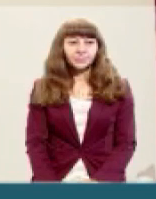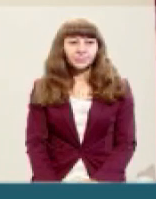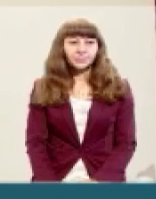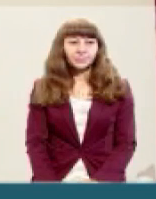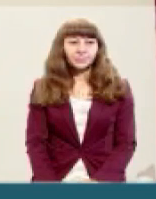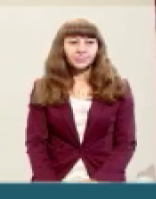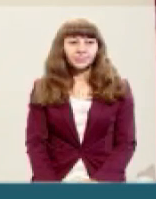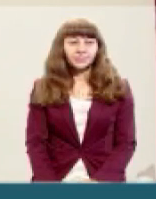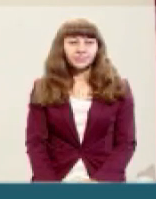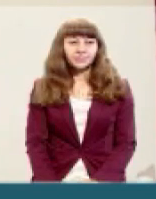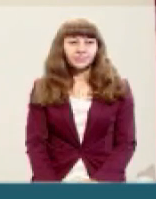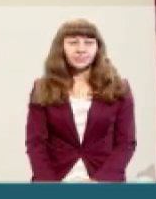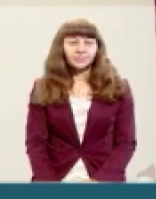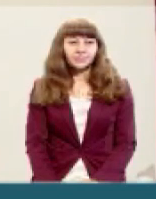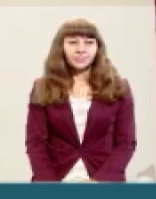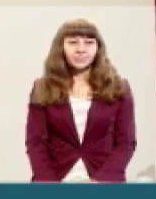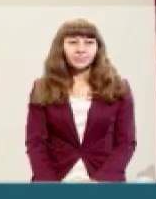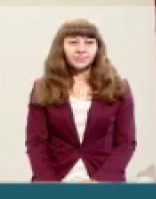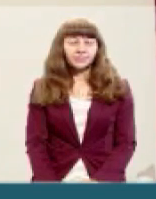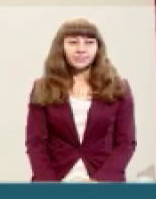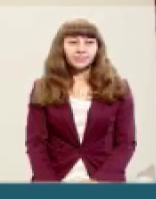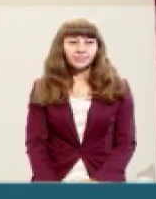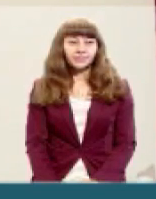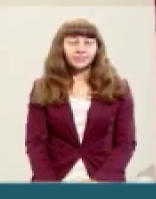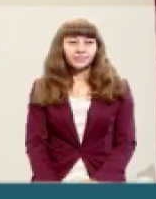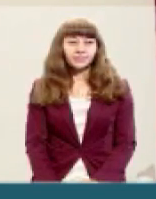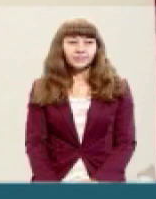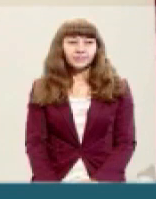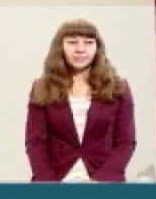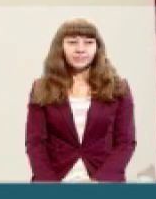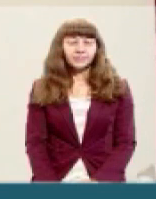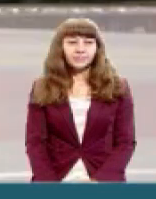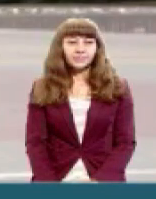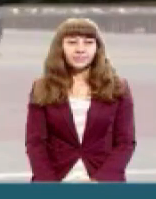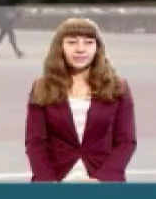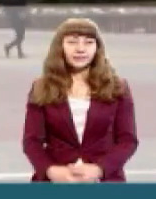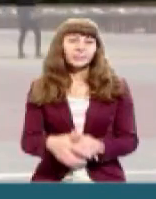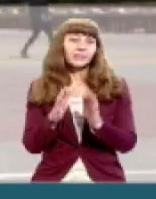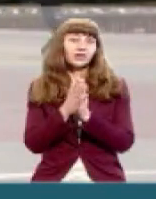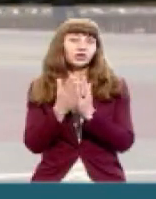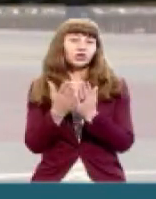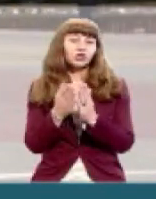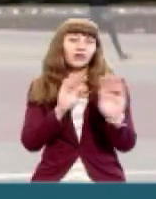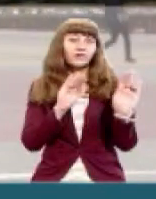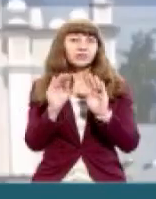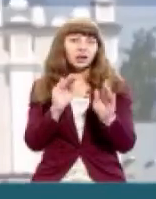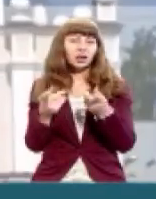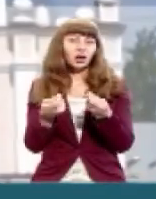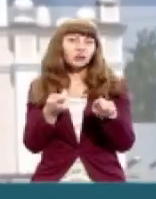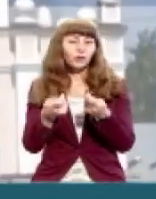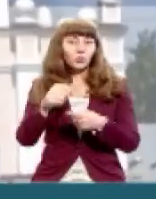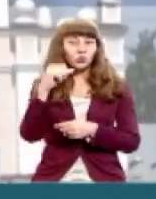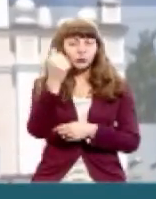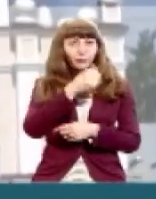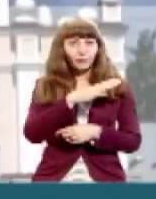Федоров, Қостанай аудандарынан келген қатысушылар кезекпен өнер көрсететін болады. Өткен жылы ұйымдастырылған кітап көрмесі